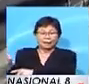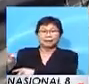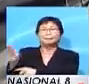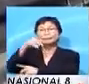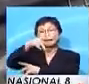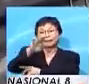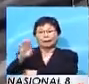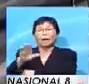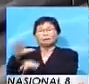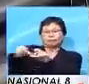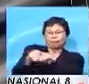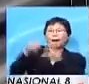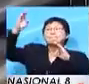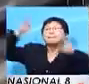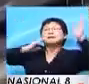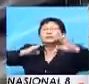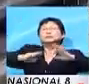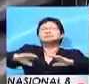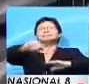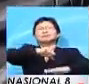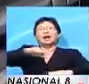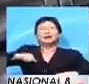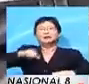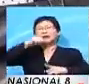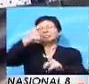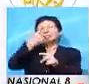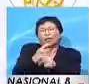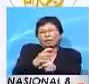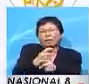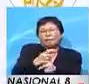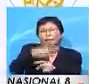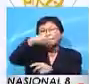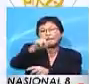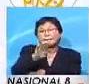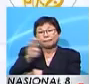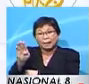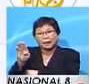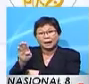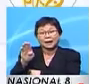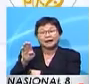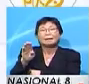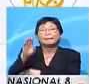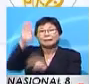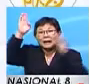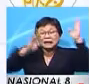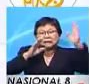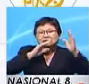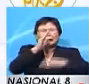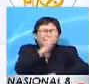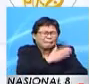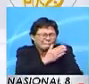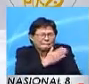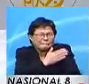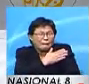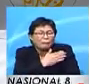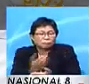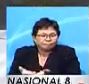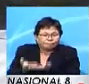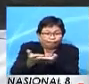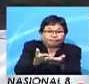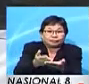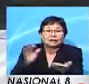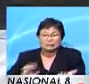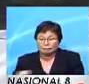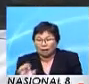PBB termasuk Malaysia selaku ahli tidak tetap Majlis Keselamatan PBB juga digesa membawa usul